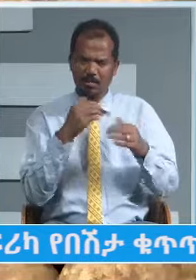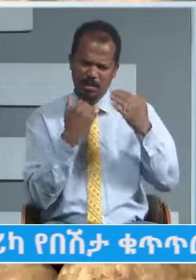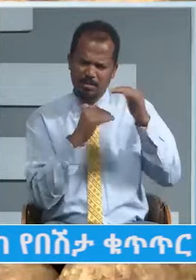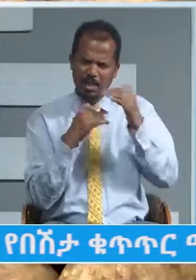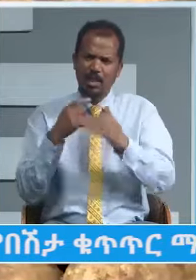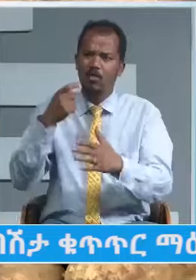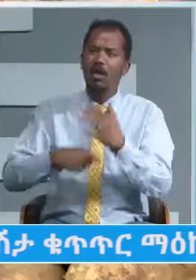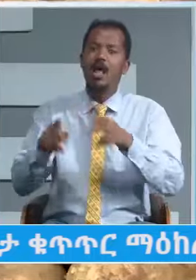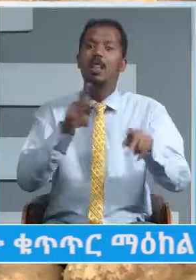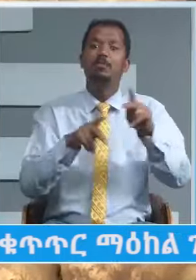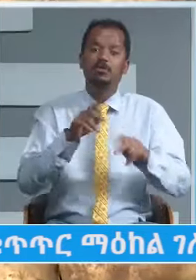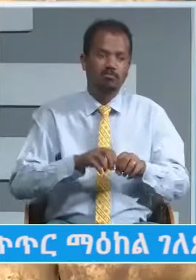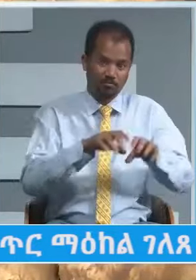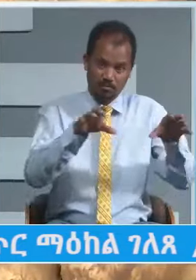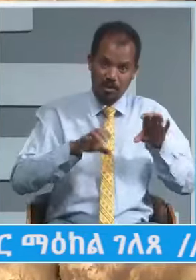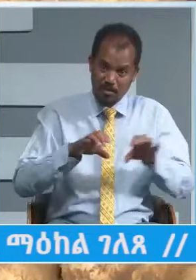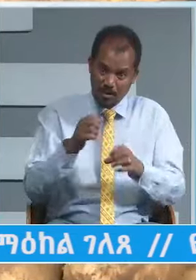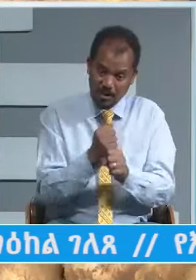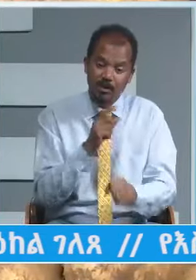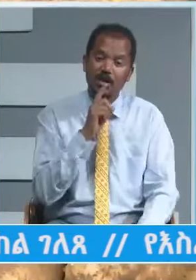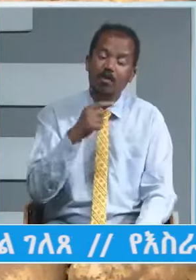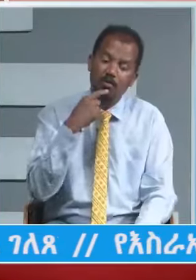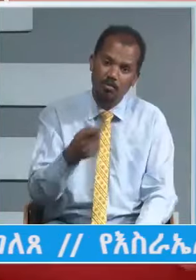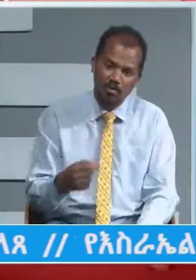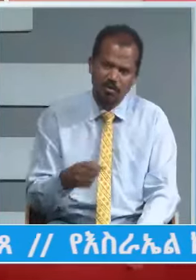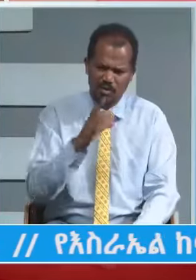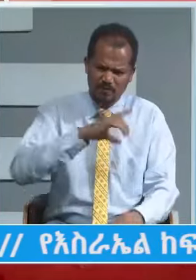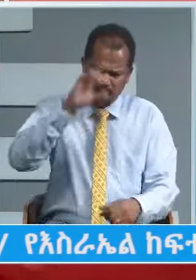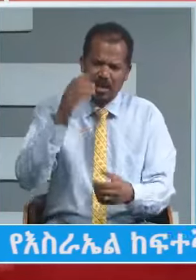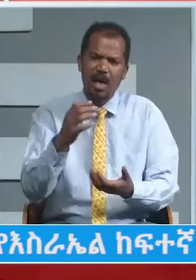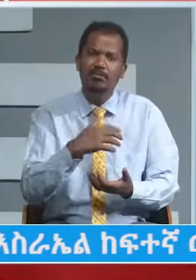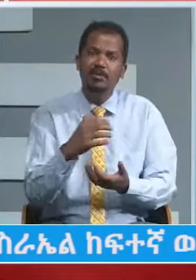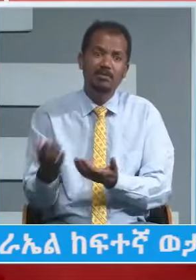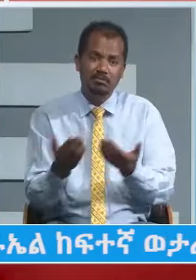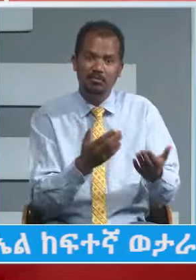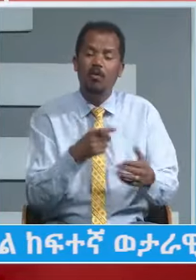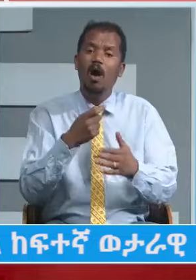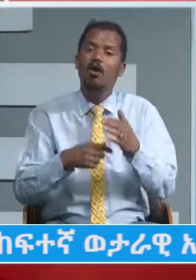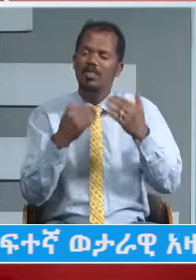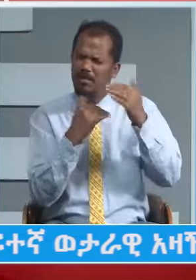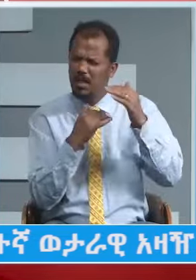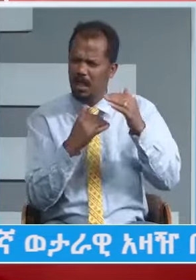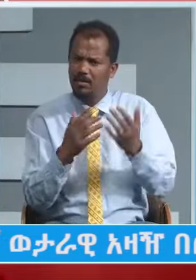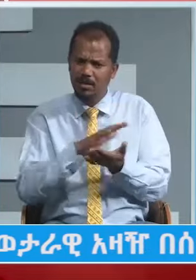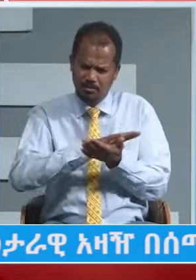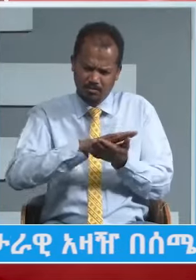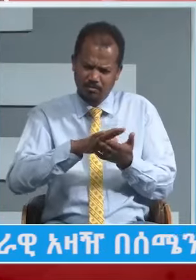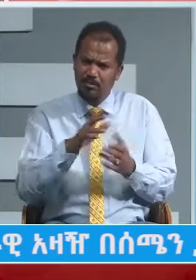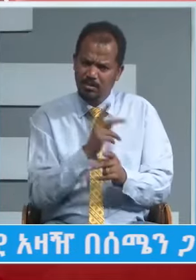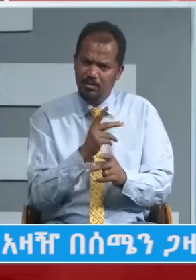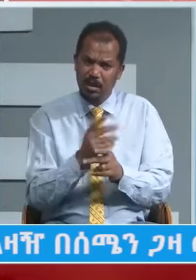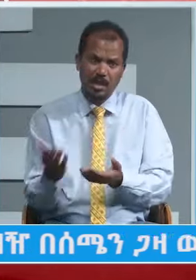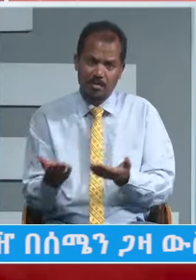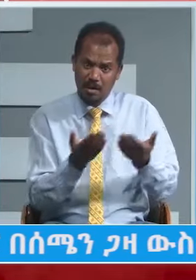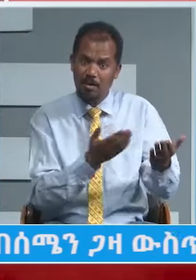መጠንና በተመጣጣኝ ዋጋ ለህብረተሰቡ እንዲደርስ ለማድረግ እየተሰራ ነው ብለዋል። ከፍተኛ ምርት ከማቅረብ አንጻር፣ ዋጋውን ተመጣጣኝ ከማድረግ አንጻር፣ ጽዳቱና ጥራቱን